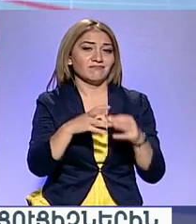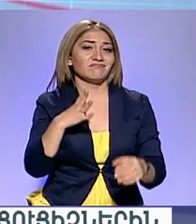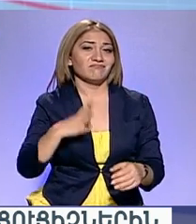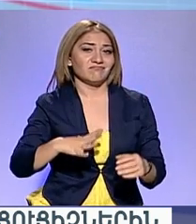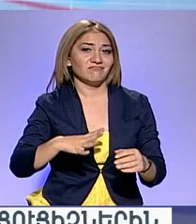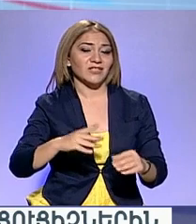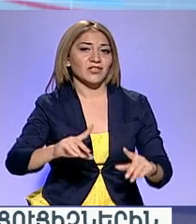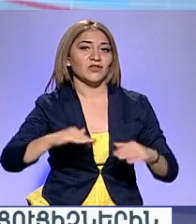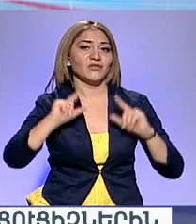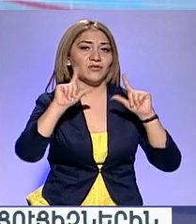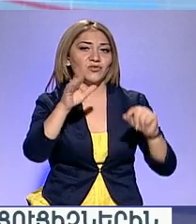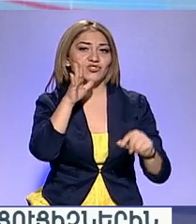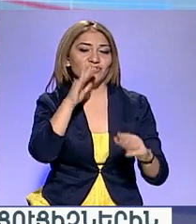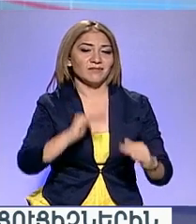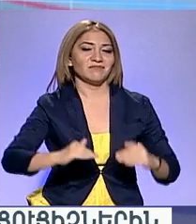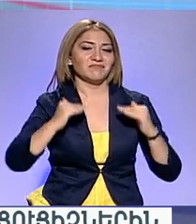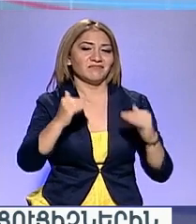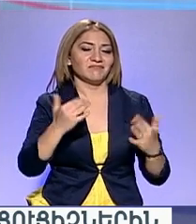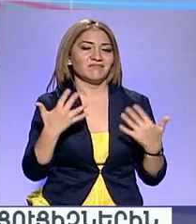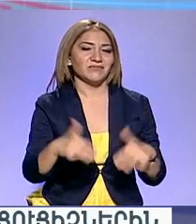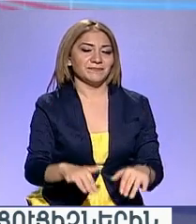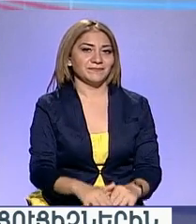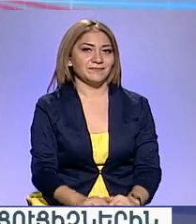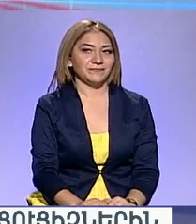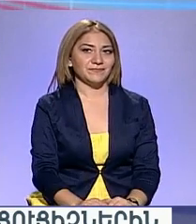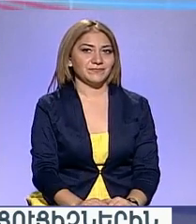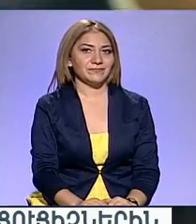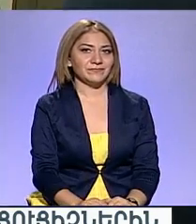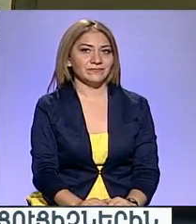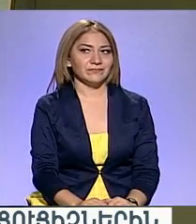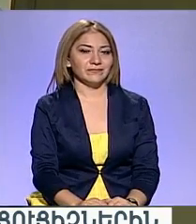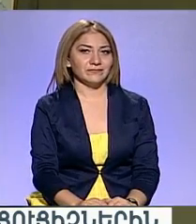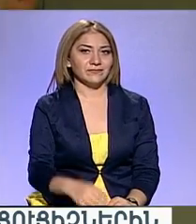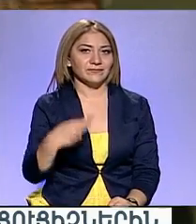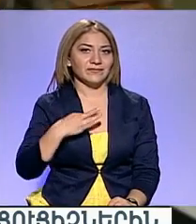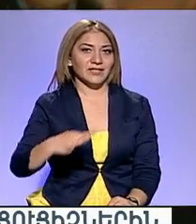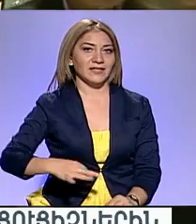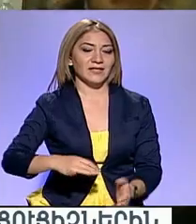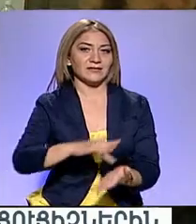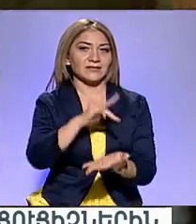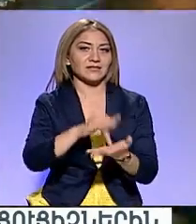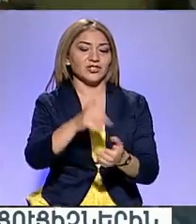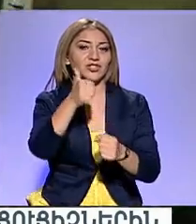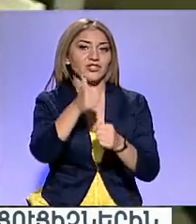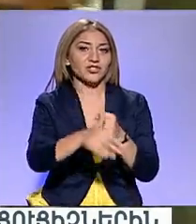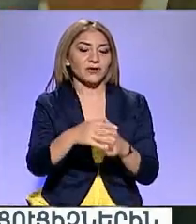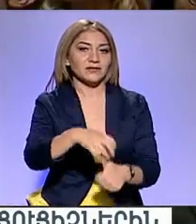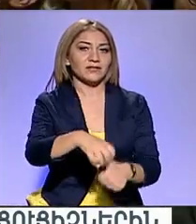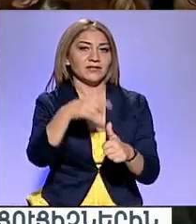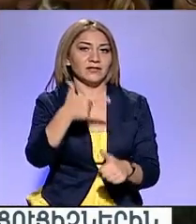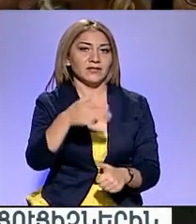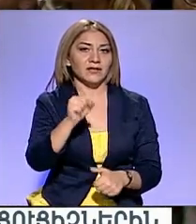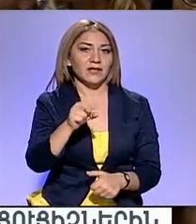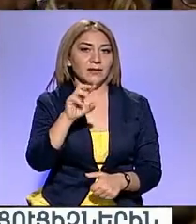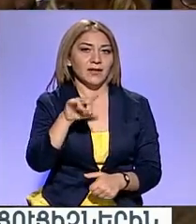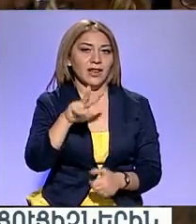ստիպված հետաձգել է թռիչքի ժամը։ Մայա Խաչատրյանի ռեպորտաժը Փարիզից։ Փարիզի սրտում հանդիպումների ամենամեծ Գաբրիել սրահում